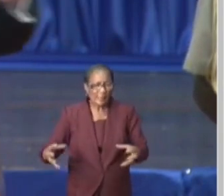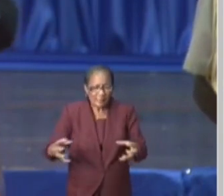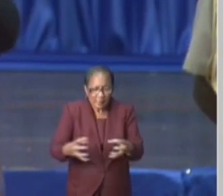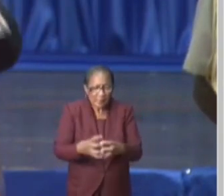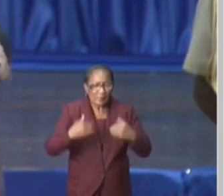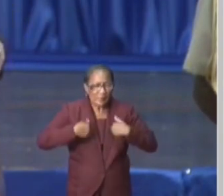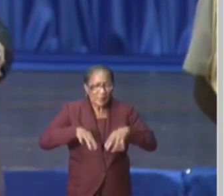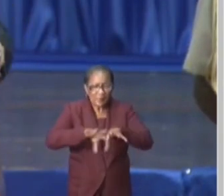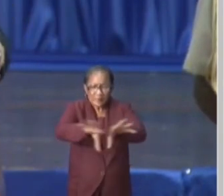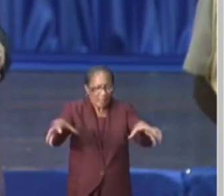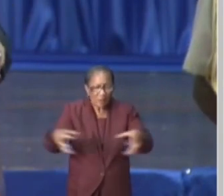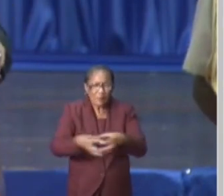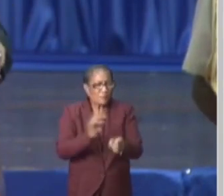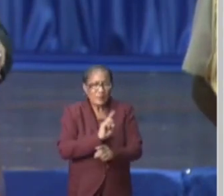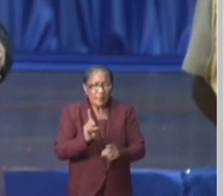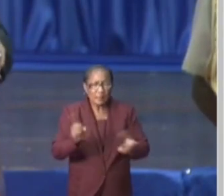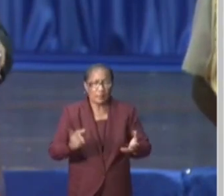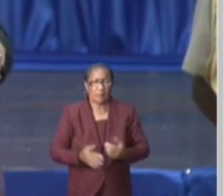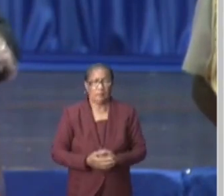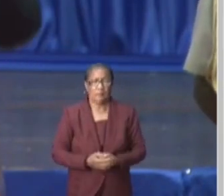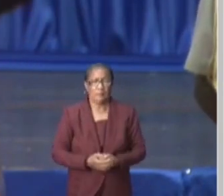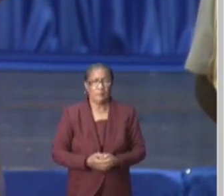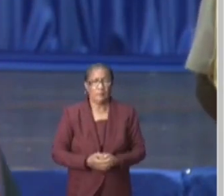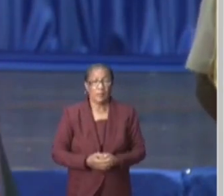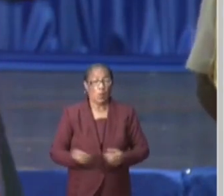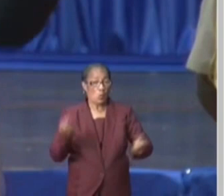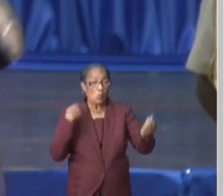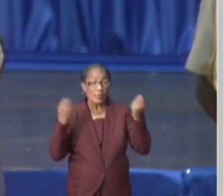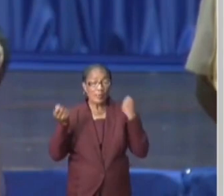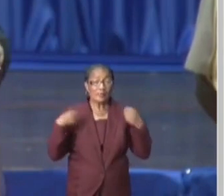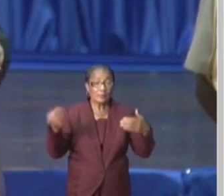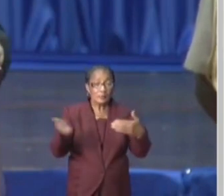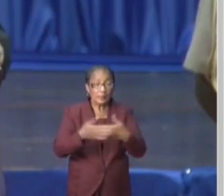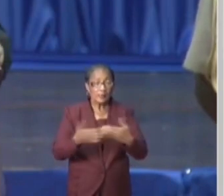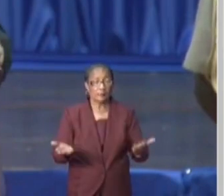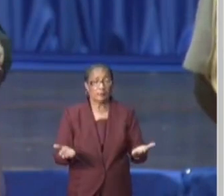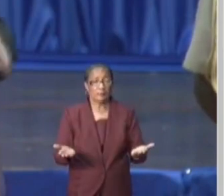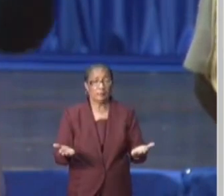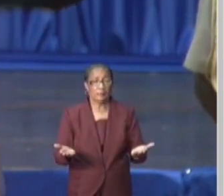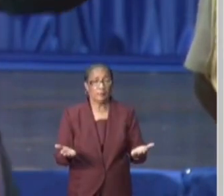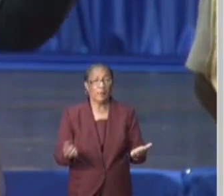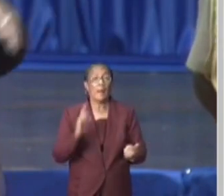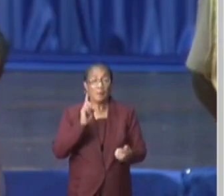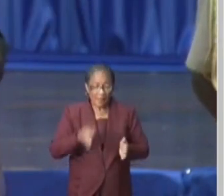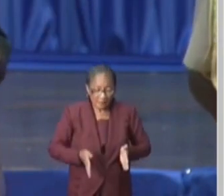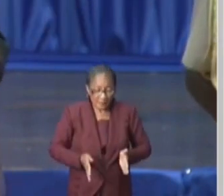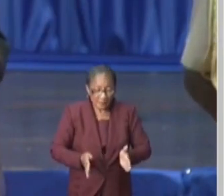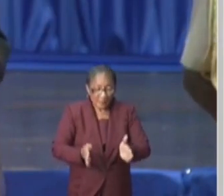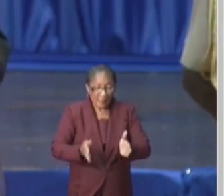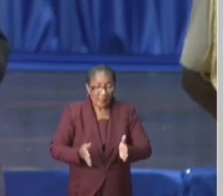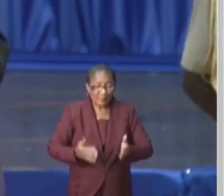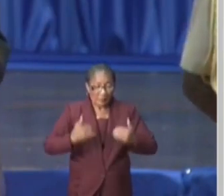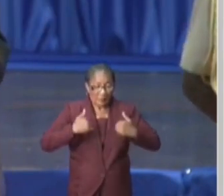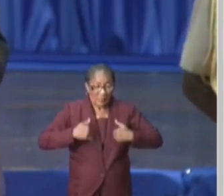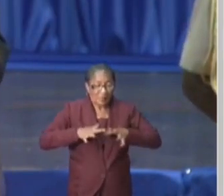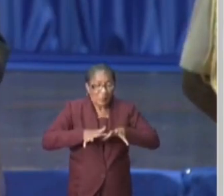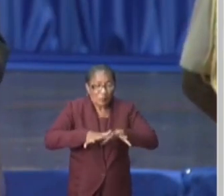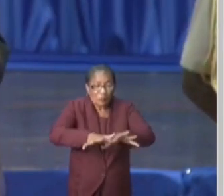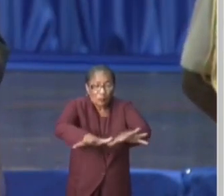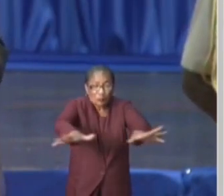bij elkaar gaan komen winkels zijn dicht wat is de raad is een vorm